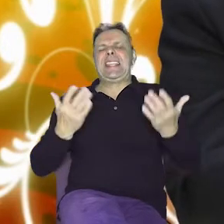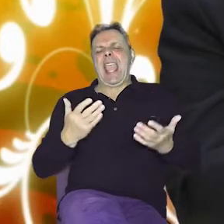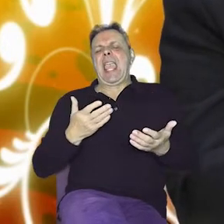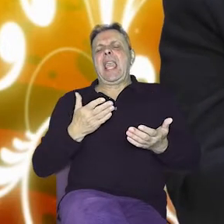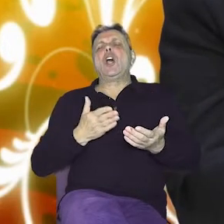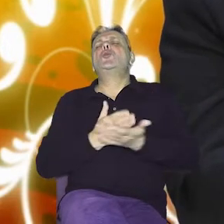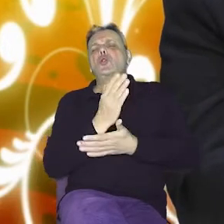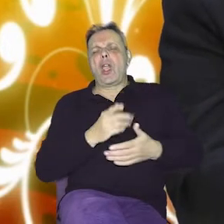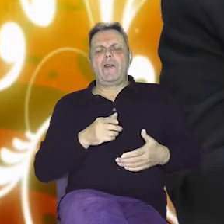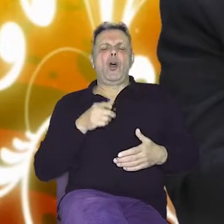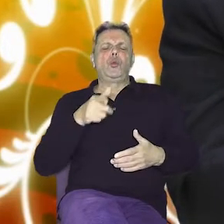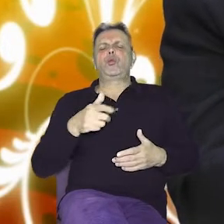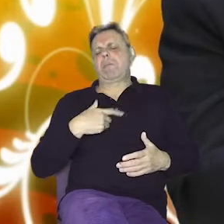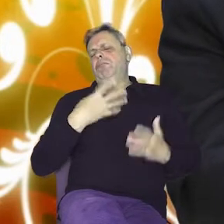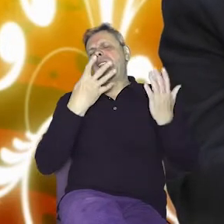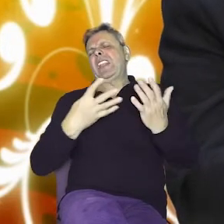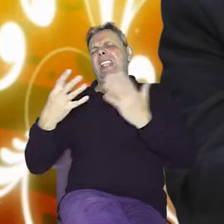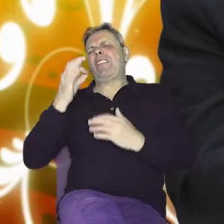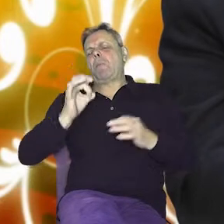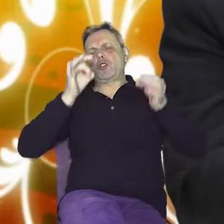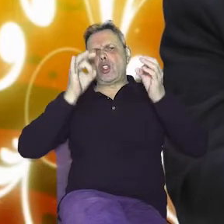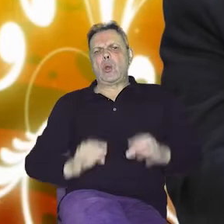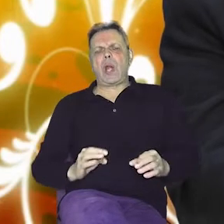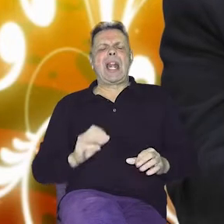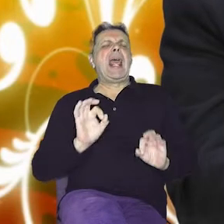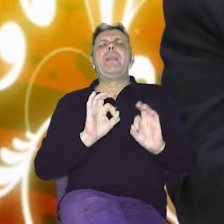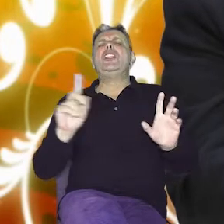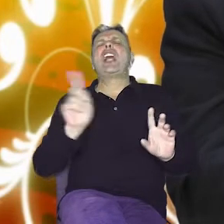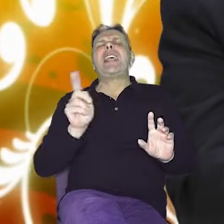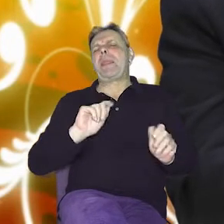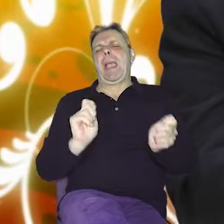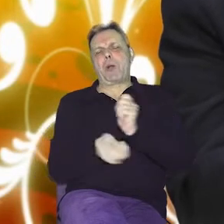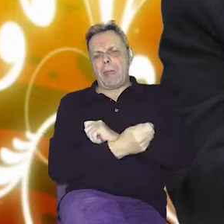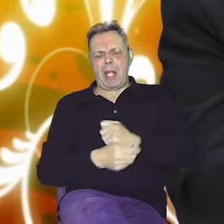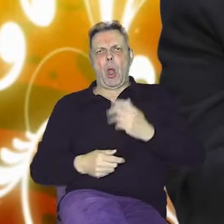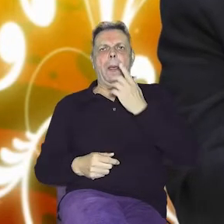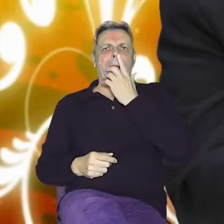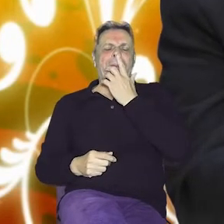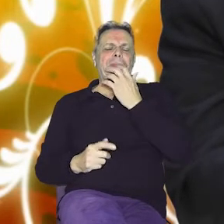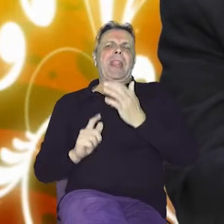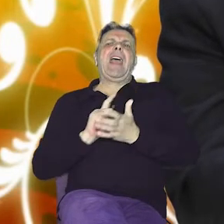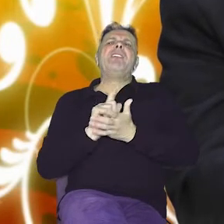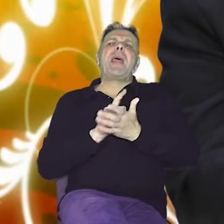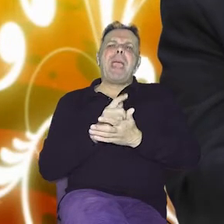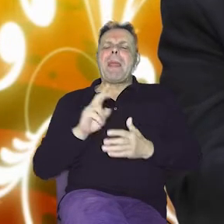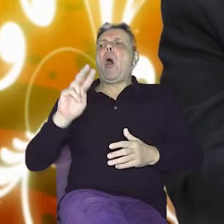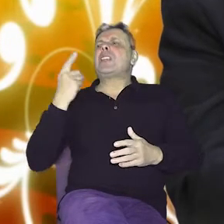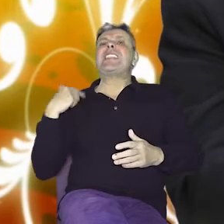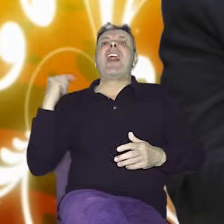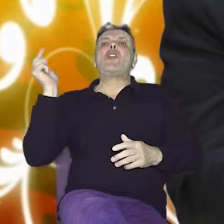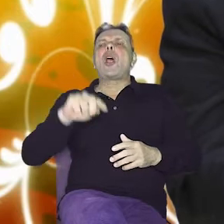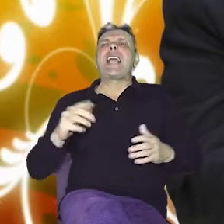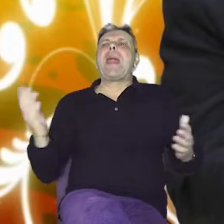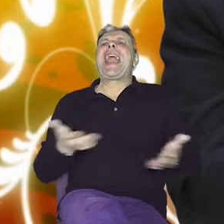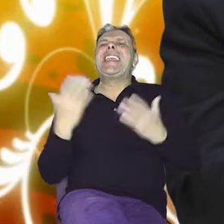Dakle, tu sam 99% siguran da se nije ništa bitno promijenilo, da su vremena odaziva i